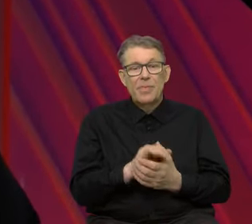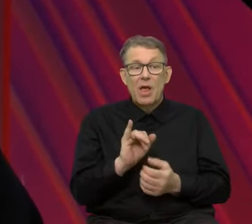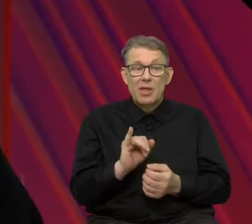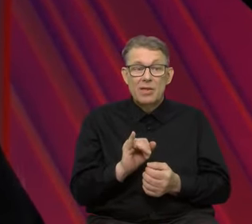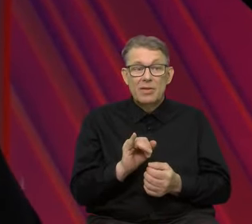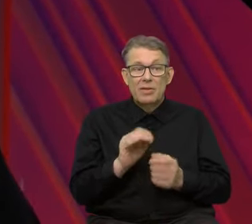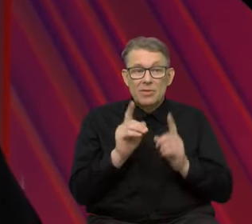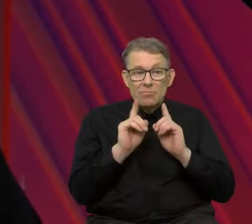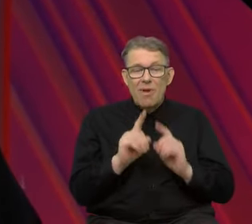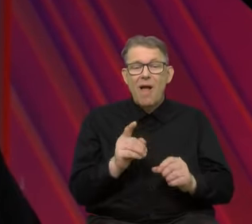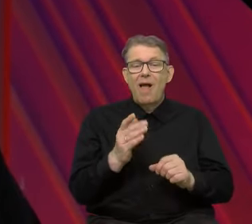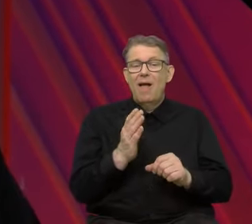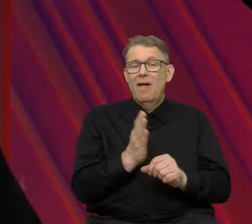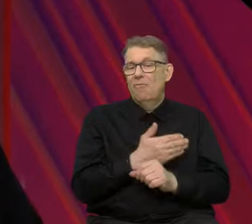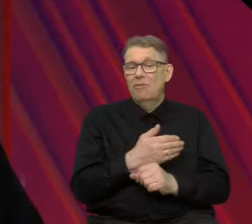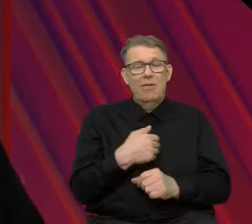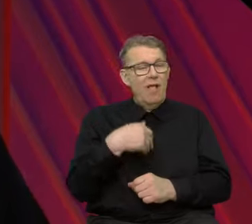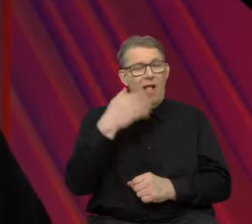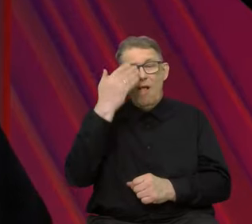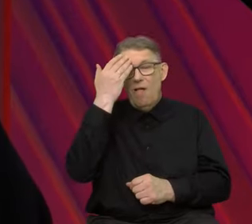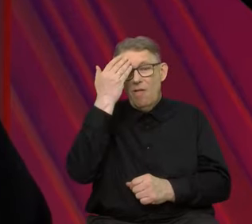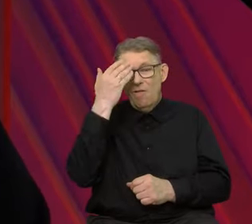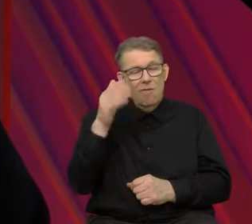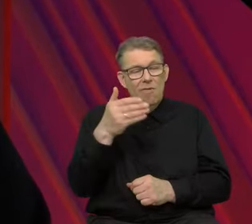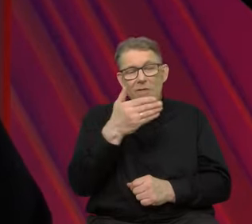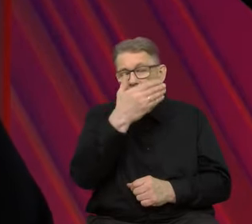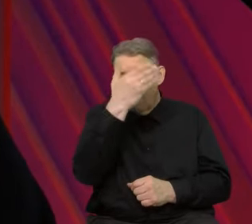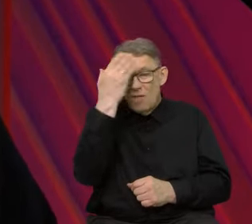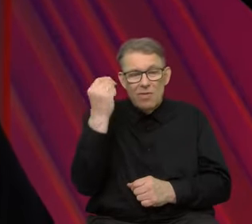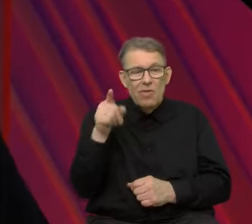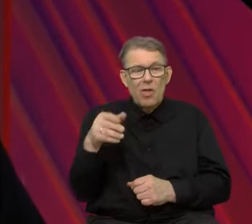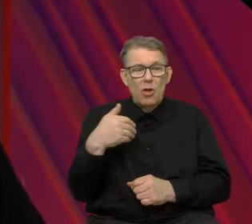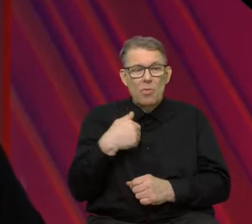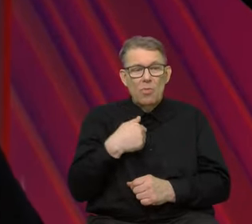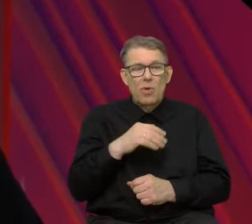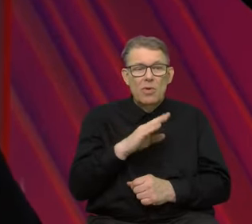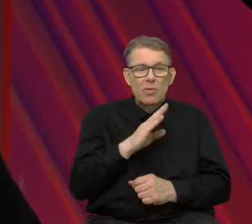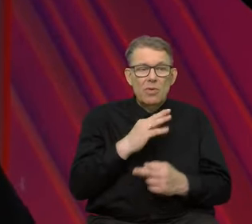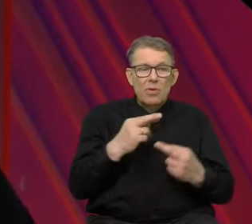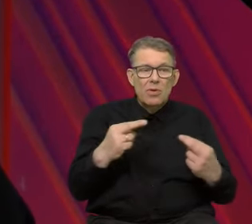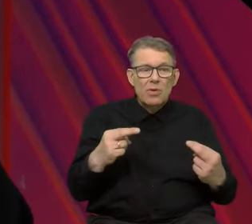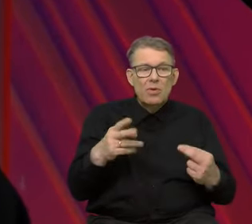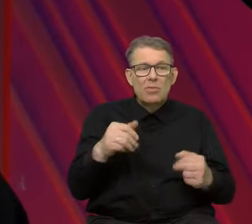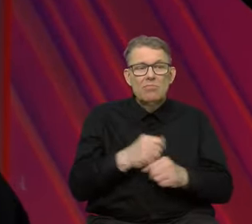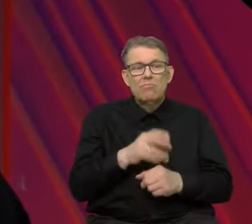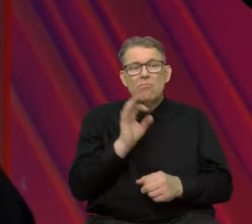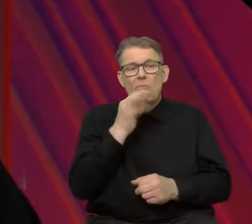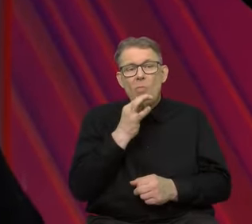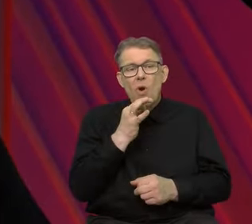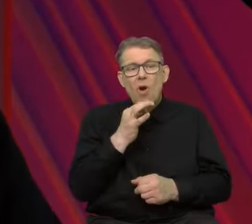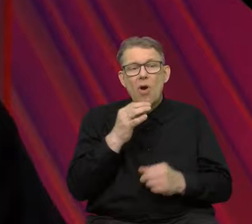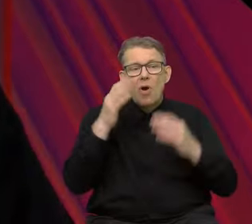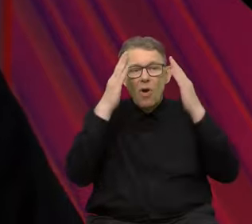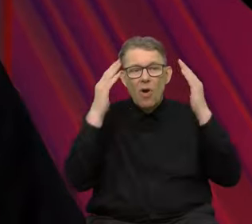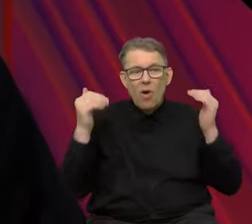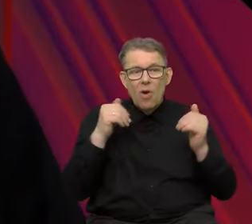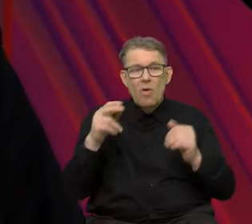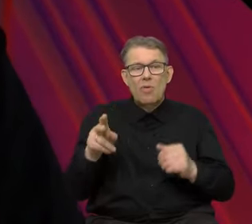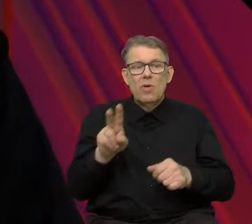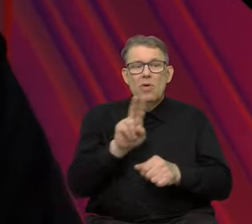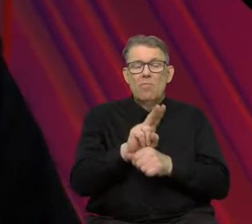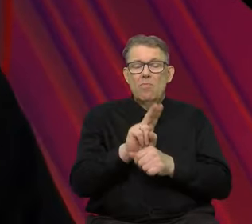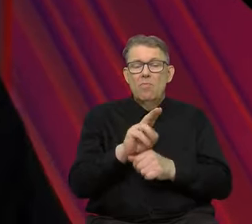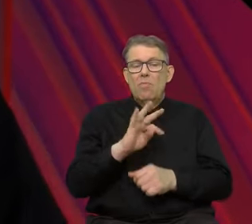właściwie wtedy to nie wiedziałam nawet, że był spowiednikiem, był bardzo młodą siostrą, prawdopodobnie przełożeni